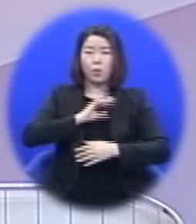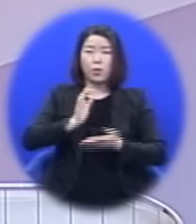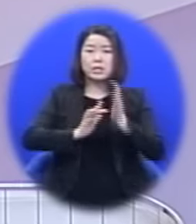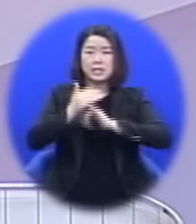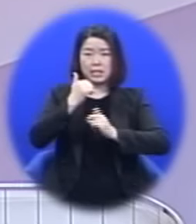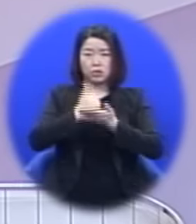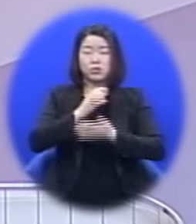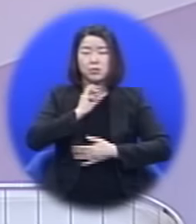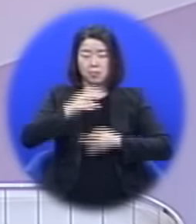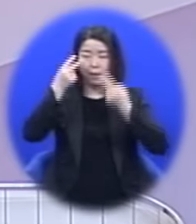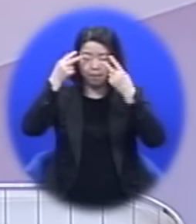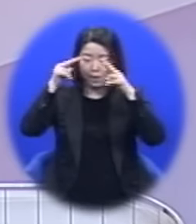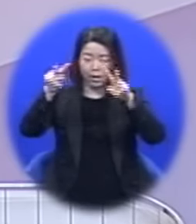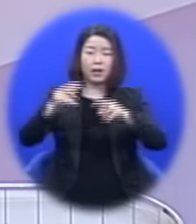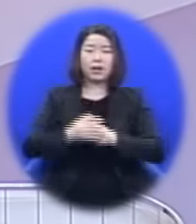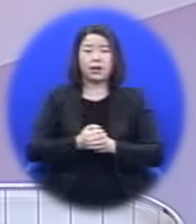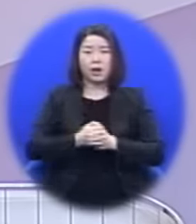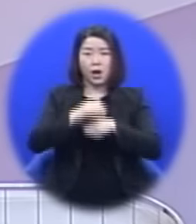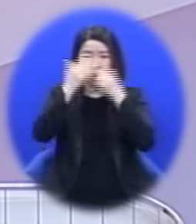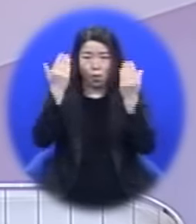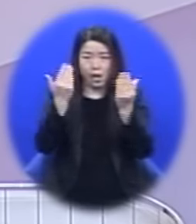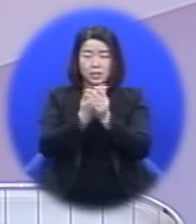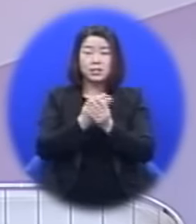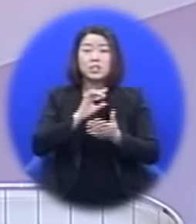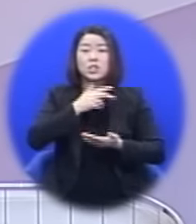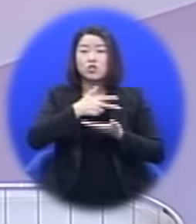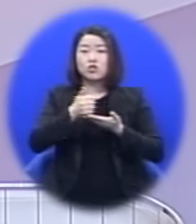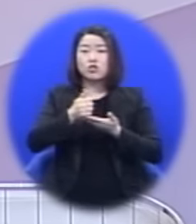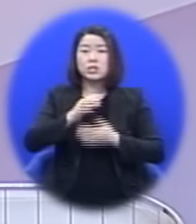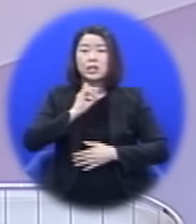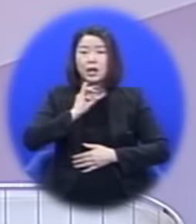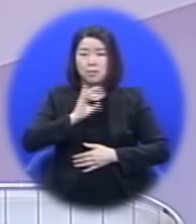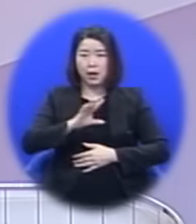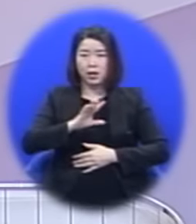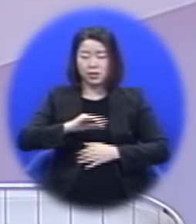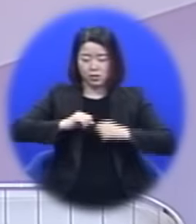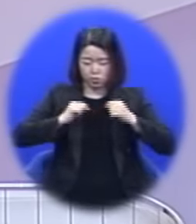오직 예수님만 바라보자. 완전히 주님께만 순종합시다.